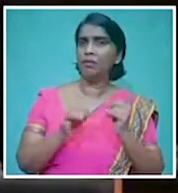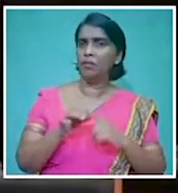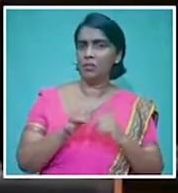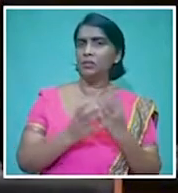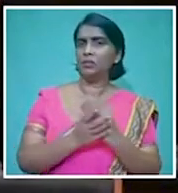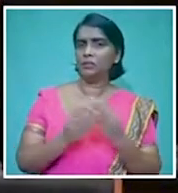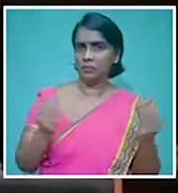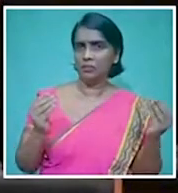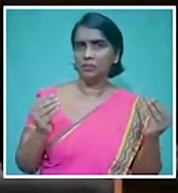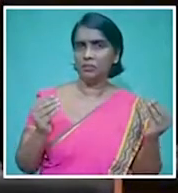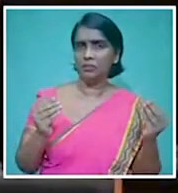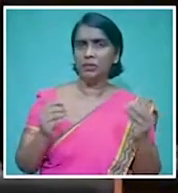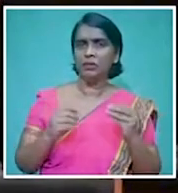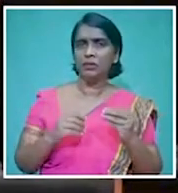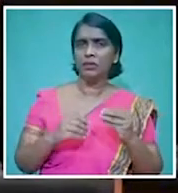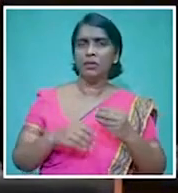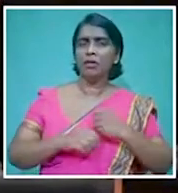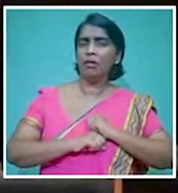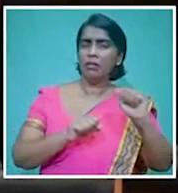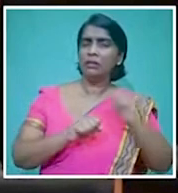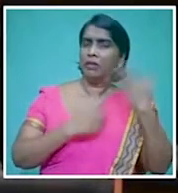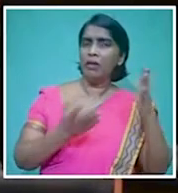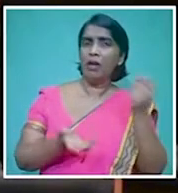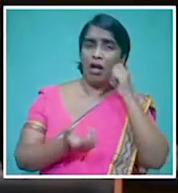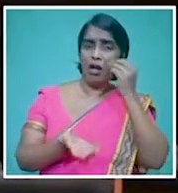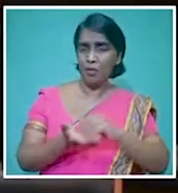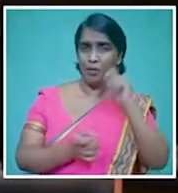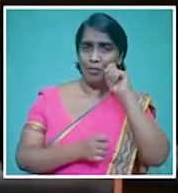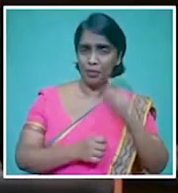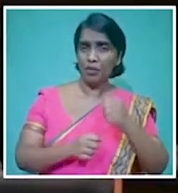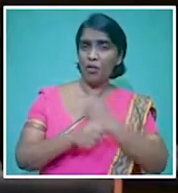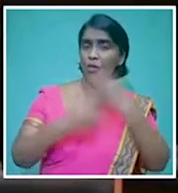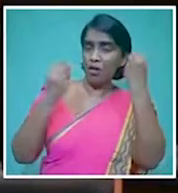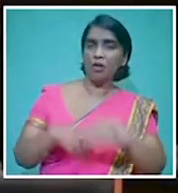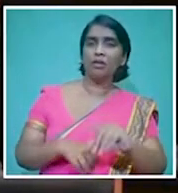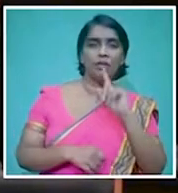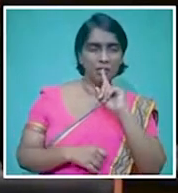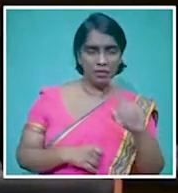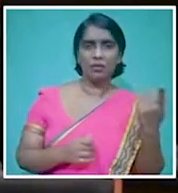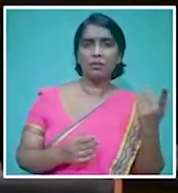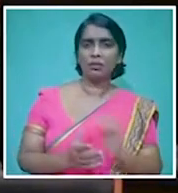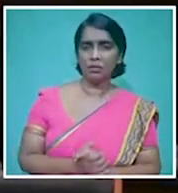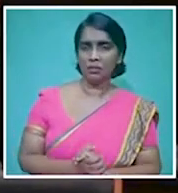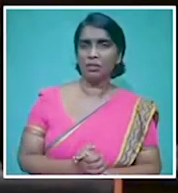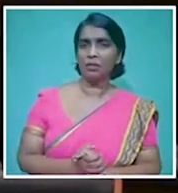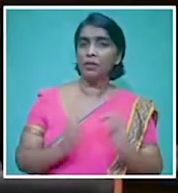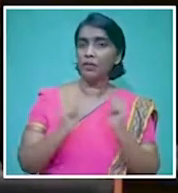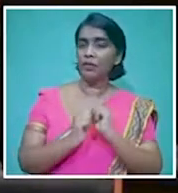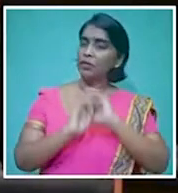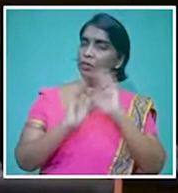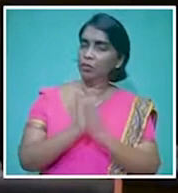විසඳමු පාට ගහලා ආපහු කියන්න බෑනේ මිනිස්සුන්ට ඇවිල්ලා ආණ්ඩු පෙරලන්න කියලා සේවය කරන